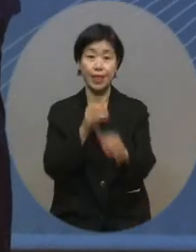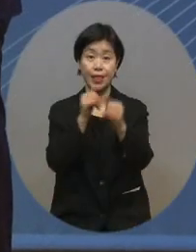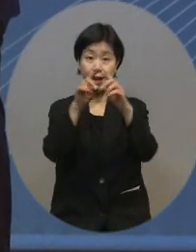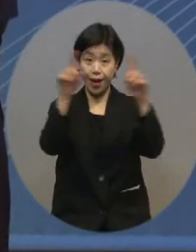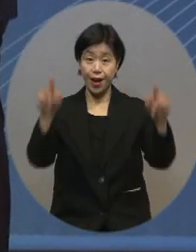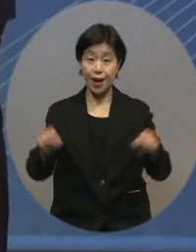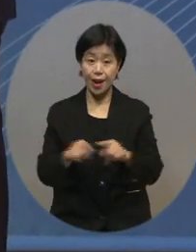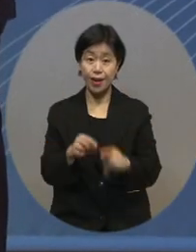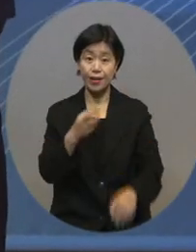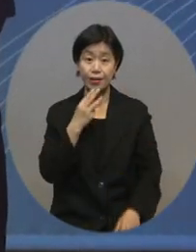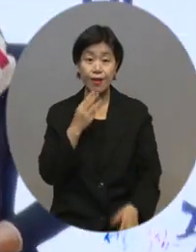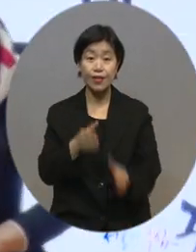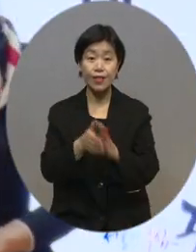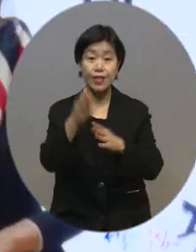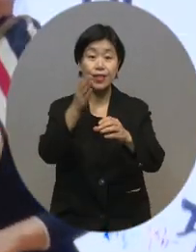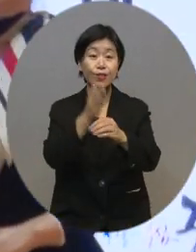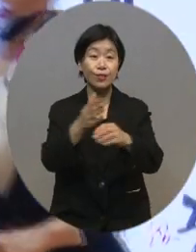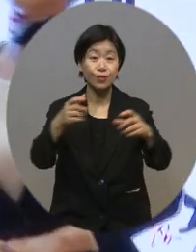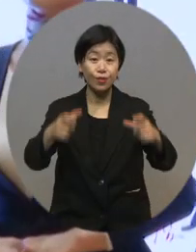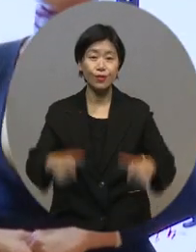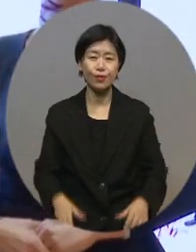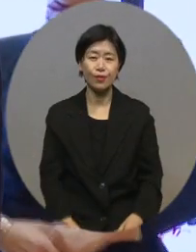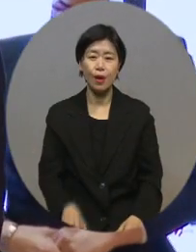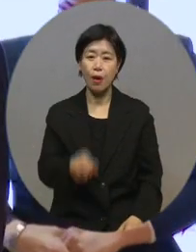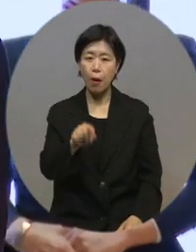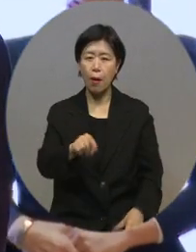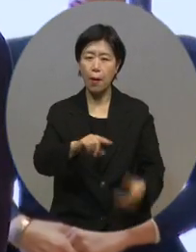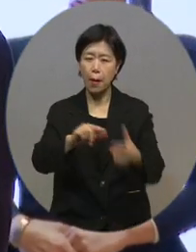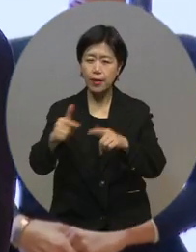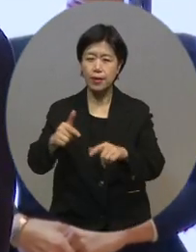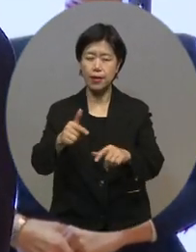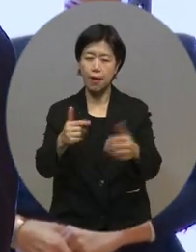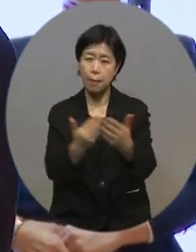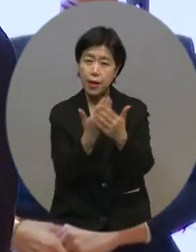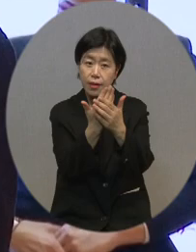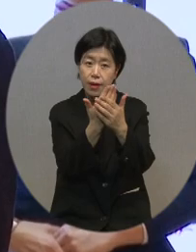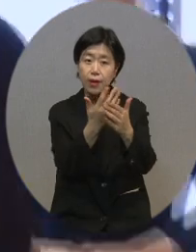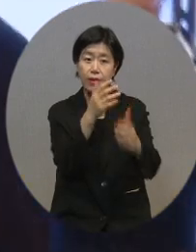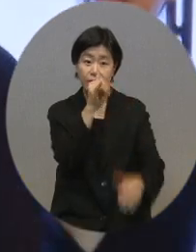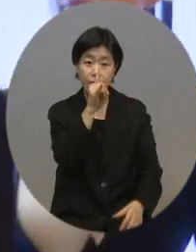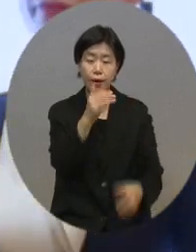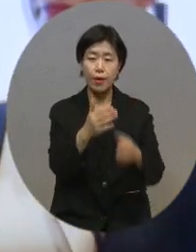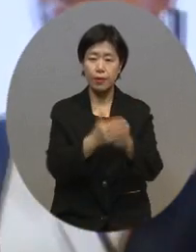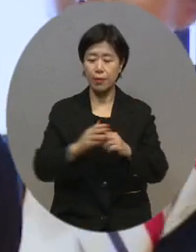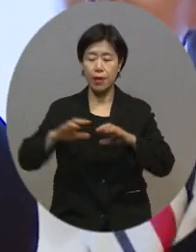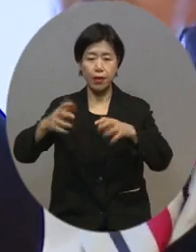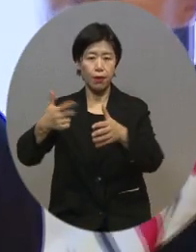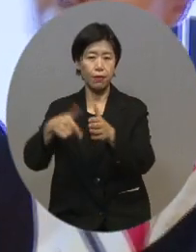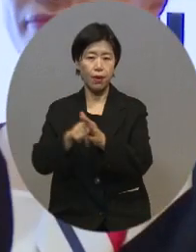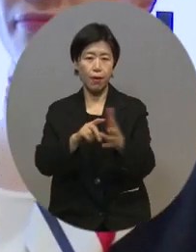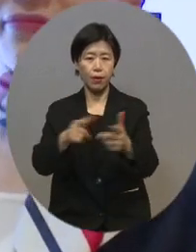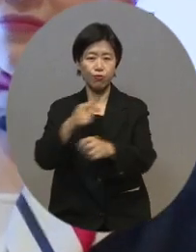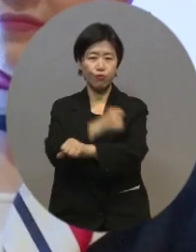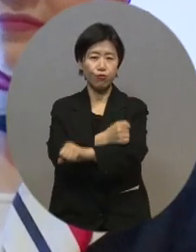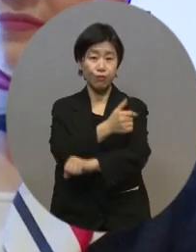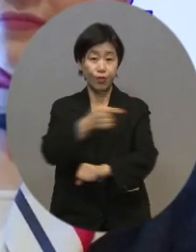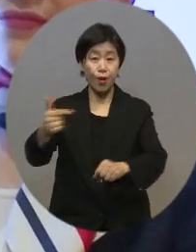서울특별시 중구 이는 지방자치단체 생산성 향상을 통하여 국가사회 발전에 이바지한 공로가 큰으로 이에